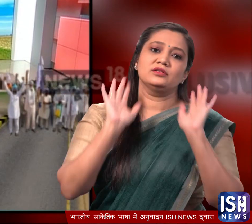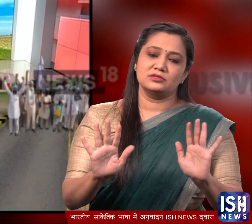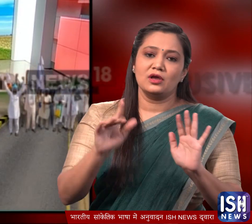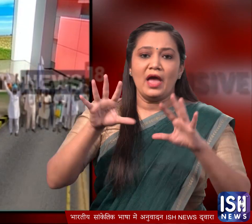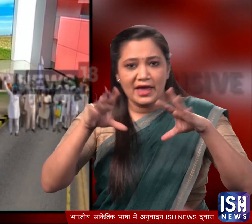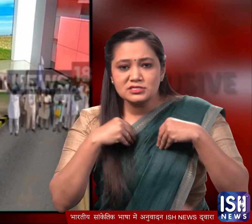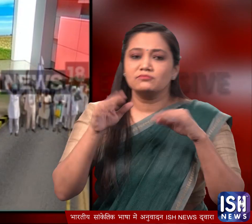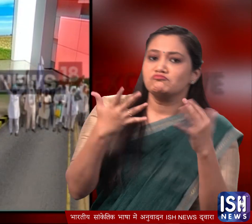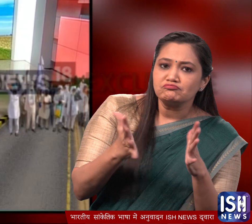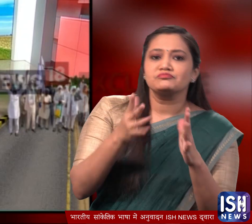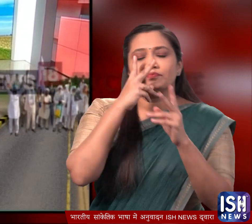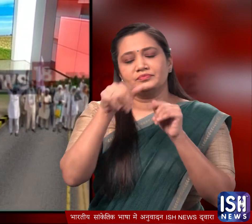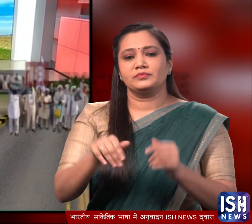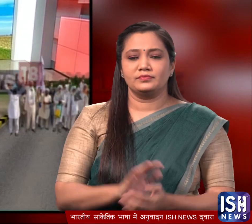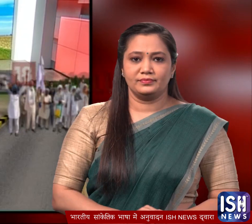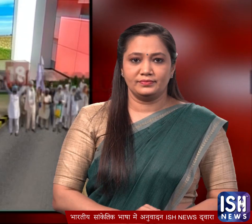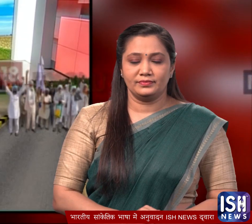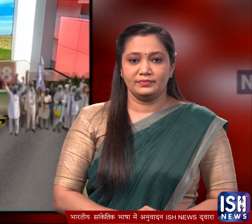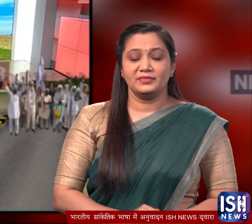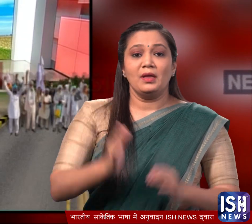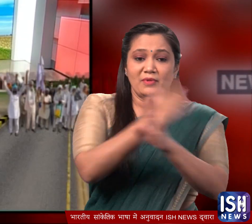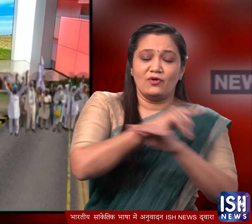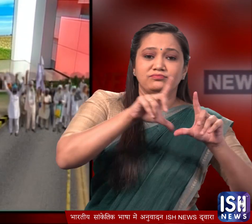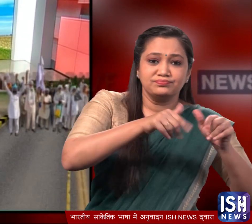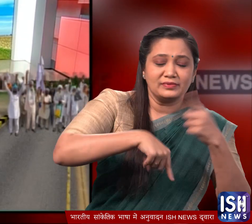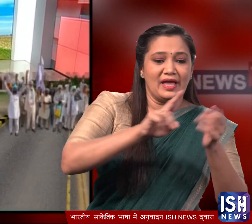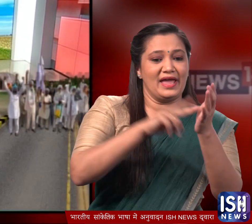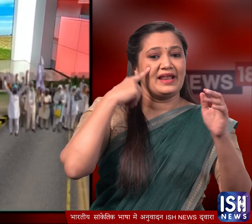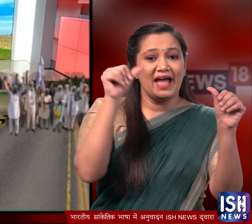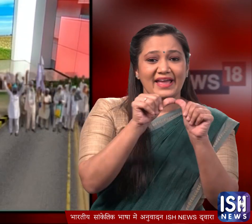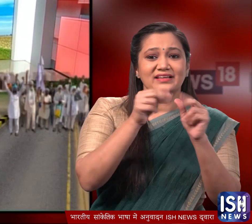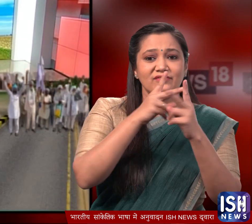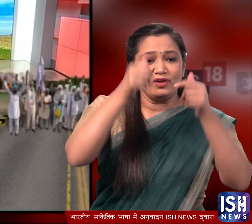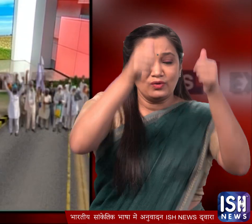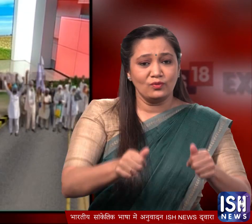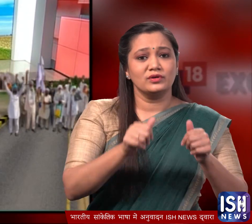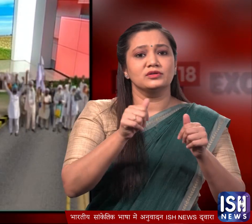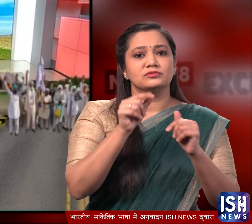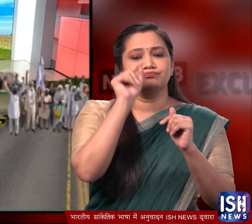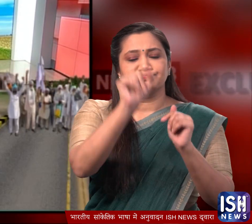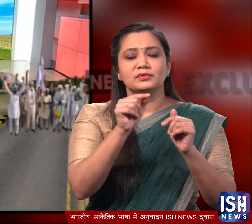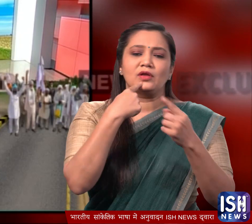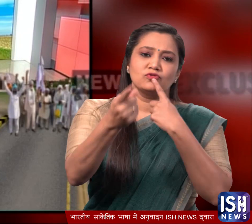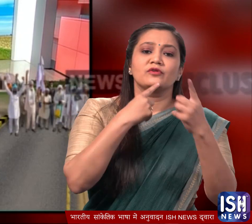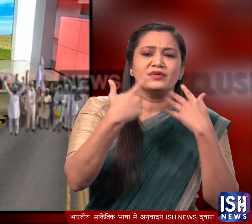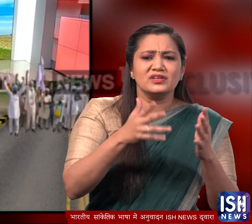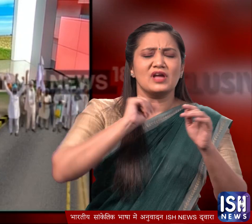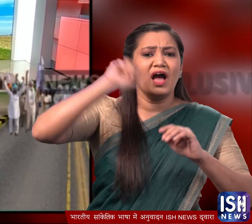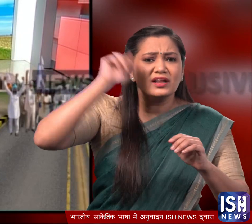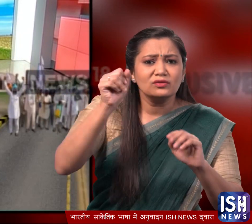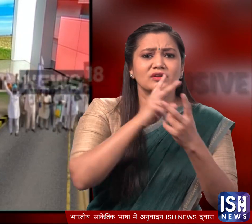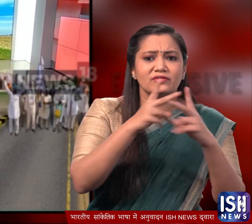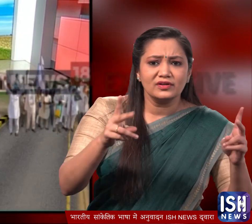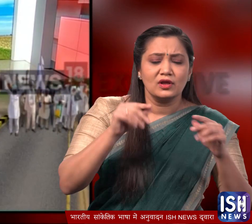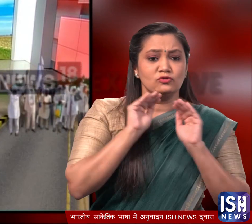बैठक में बताएंगे कि उन्हें यह प्रस्ताव मंजूर है या नहीं। इससे पहले बैठक में किसानों ने एनआईए की ओर से भेजे गए नोटिस का मुद्दा भी उठाया और कहा